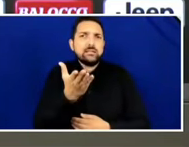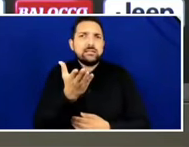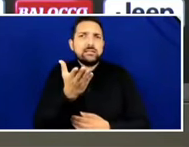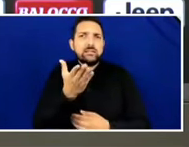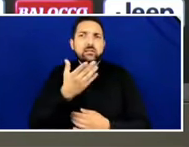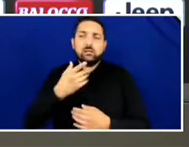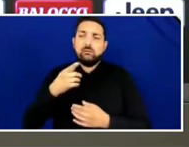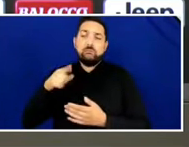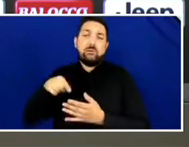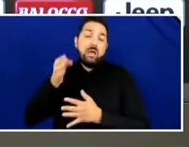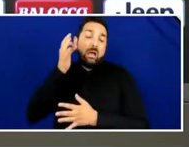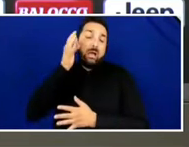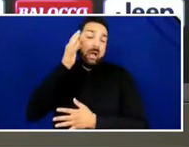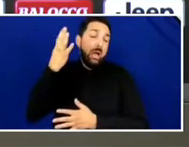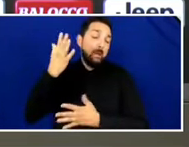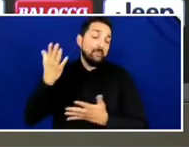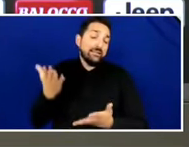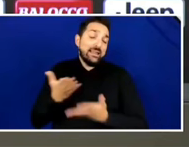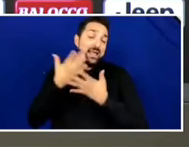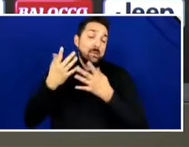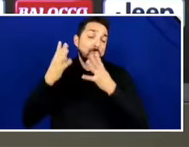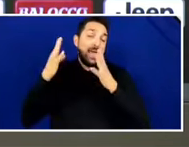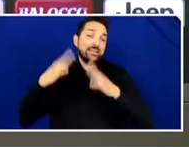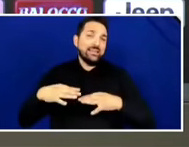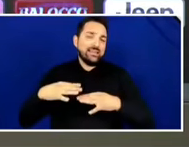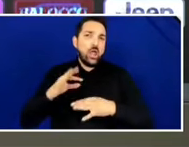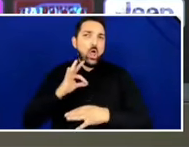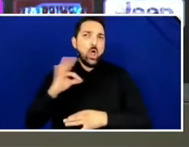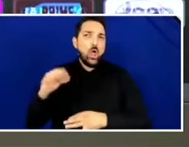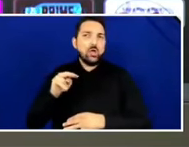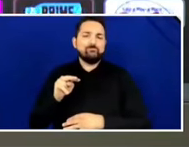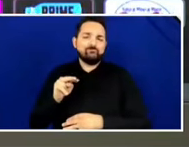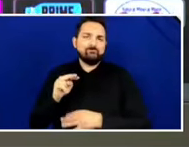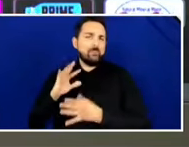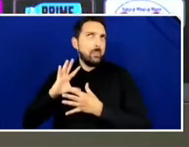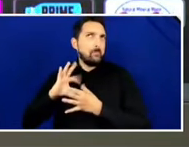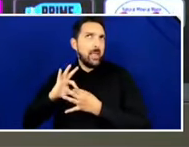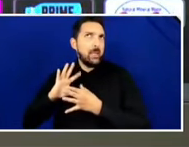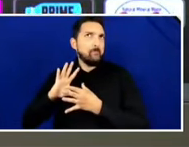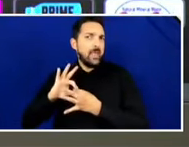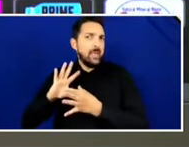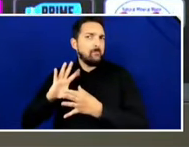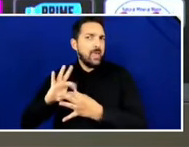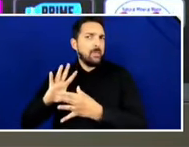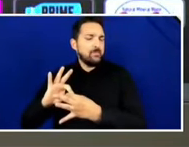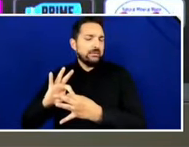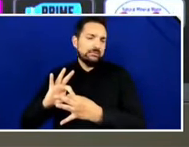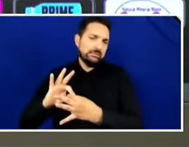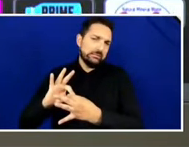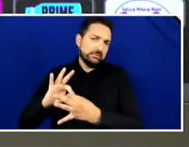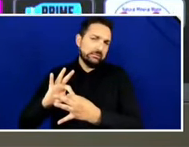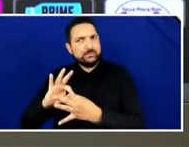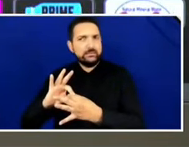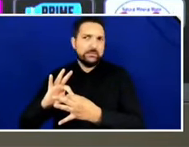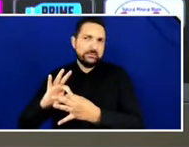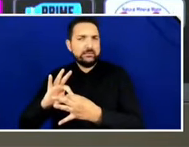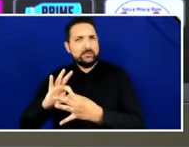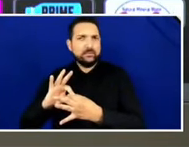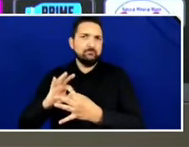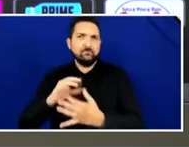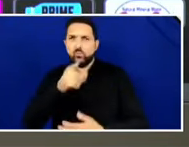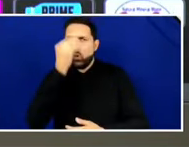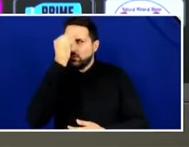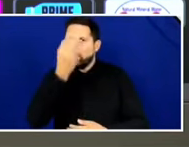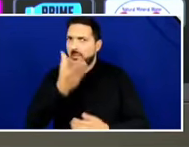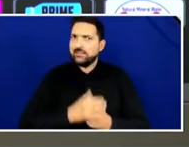capitano nell'arco di una partita o se ha trovato un filo cond ore si è dato una una spiegazione dietro questi numeri grazie una cosa da